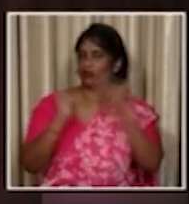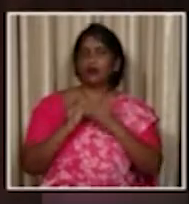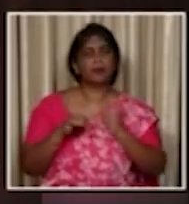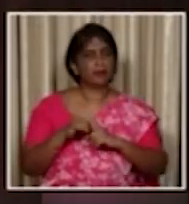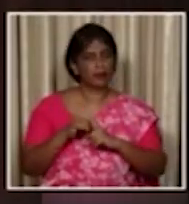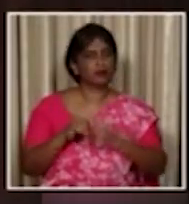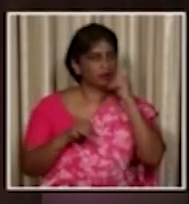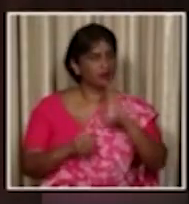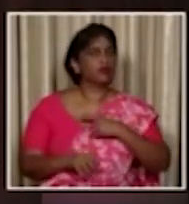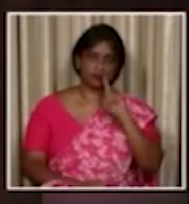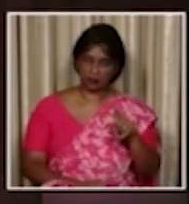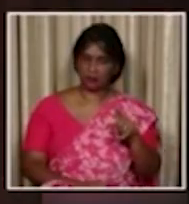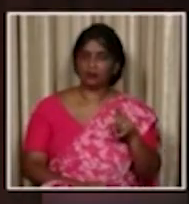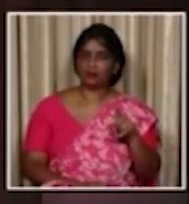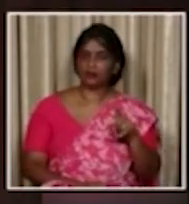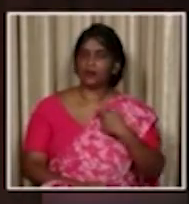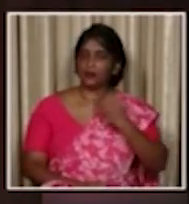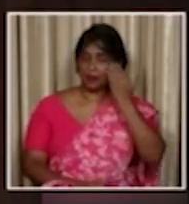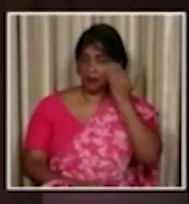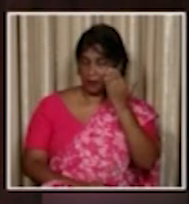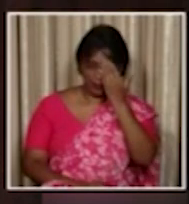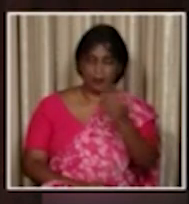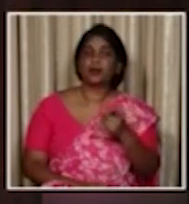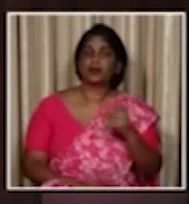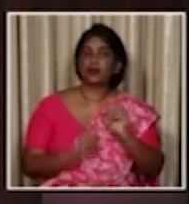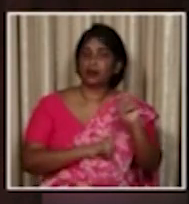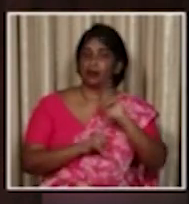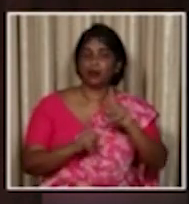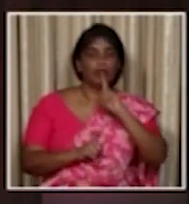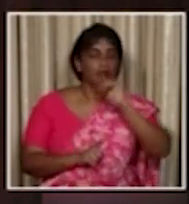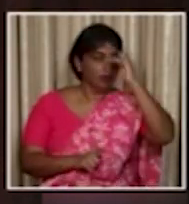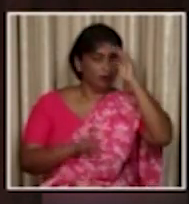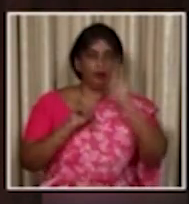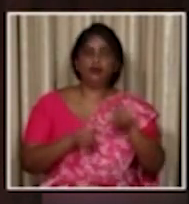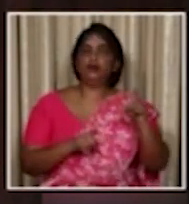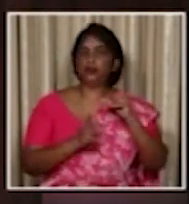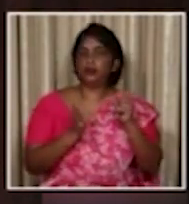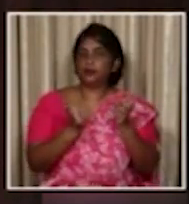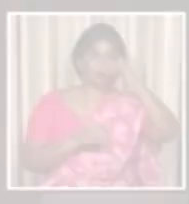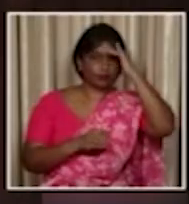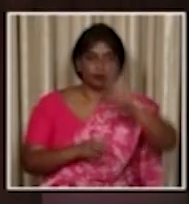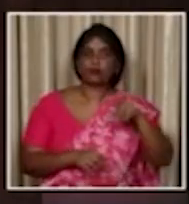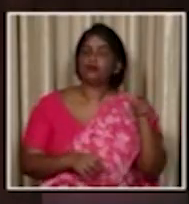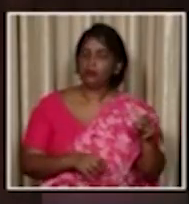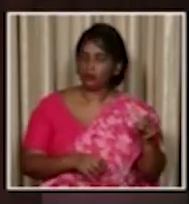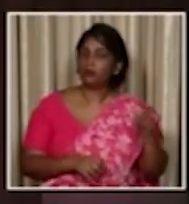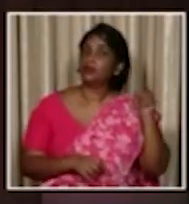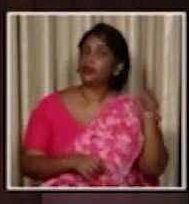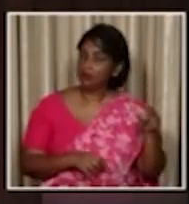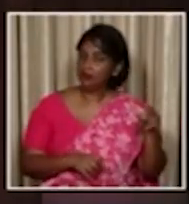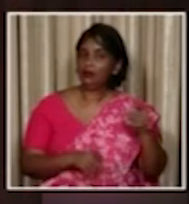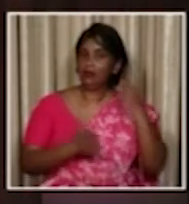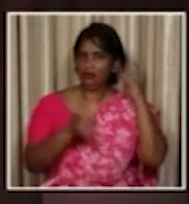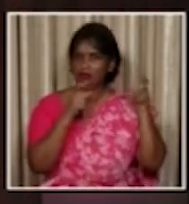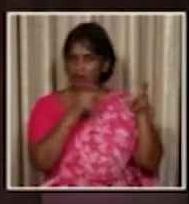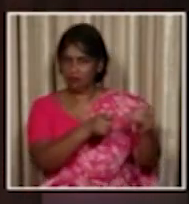ඒ නිසා මම ඔබතුමාගෙන් ඉල්ලන්නේ කරුණාකරලා පාර්ලිමේන්තුවේ කථානායකතුමා විදිහටත්, ව්‍යවස්ථාදායක සභාවේ නායකයා විදිහටත් ඔබතුමාව වළක්වලා තියෙනවා